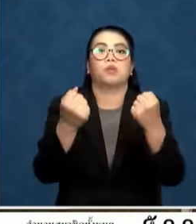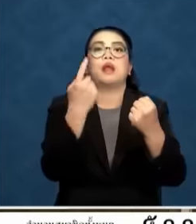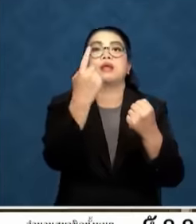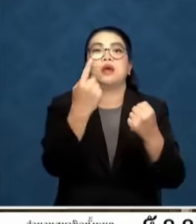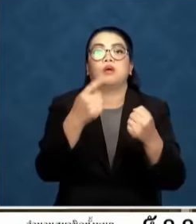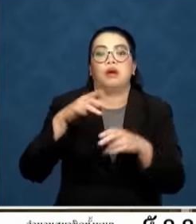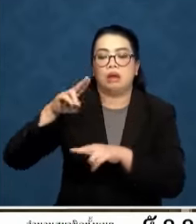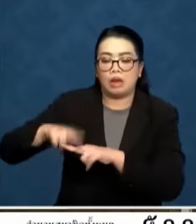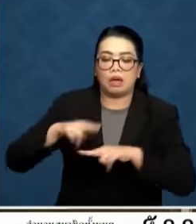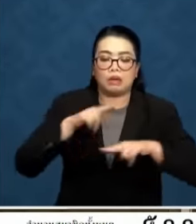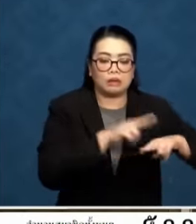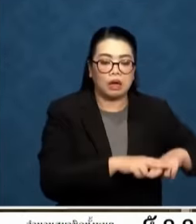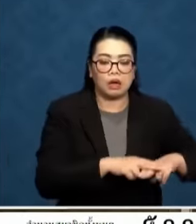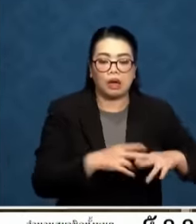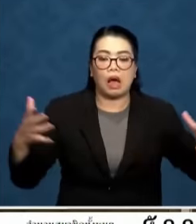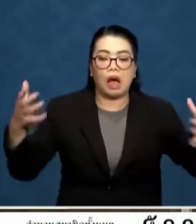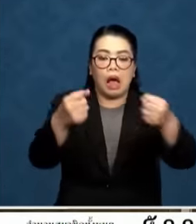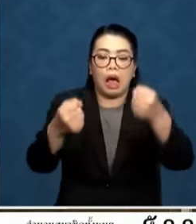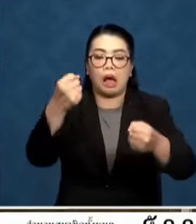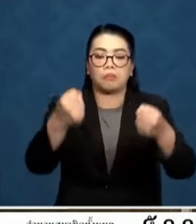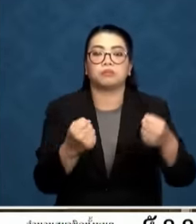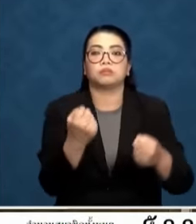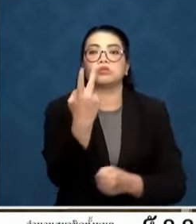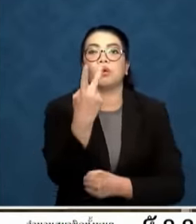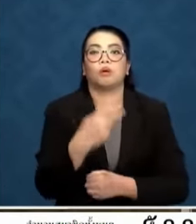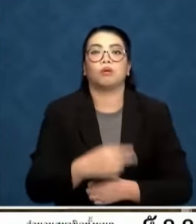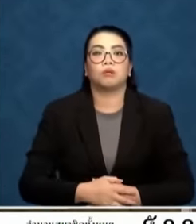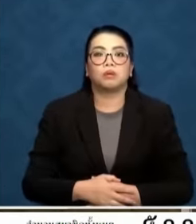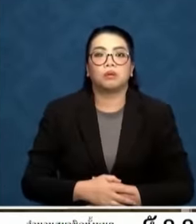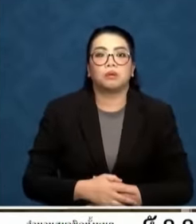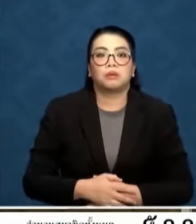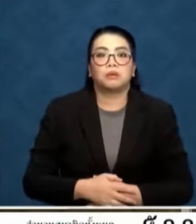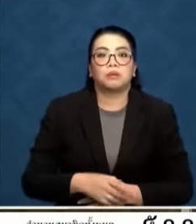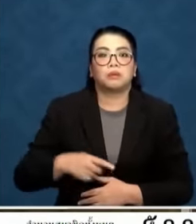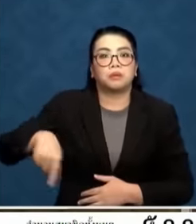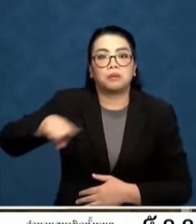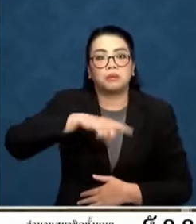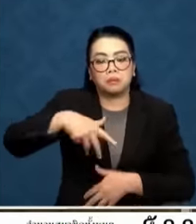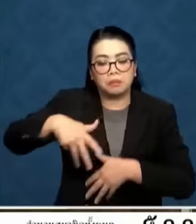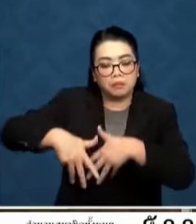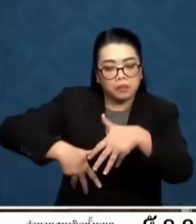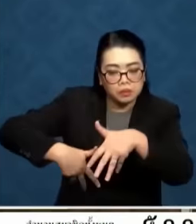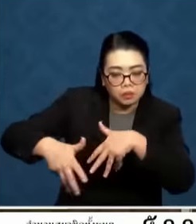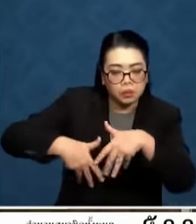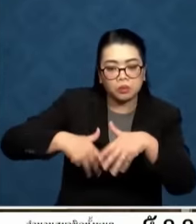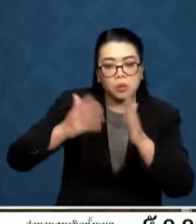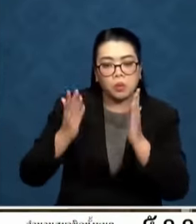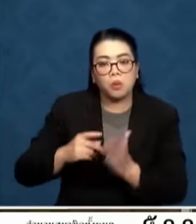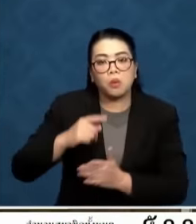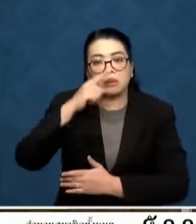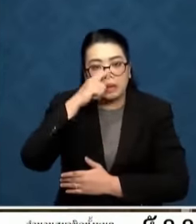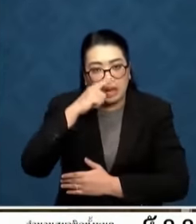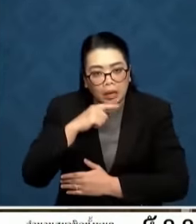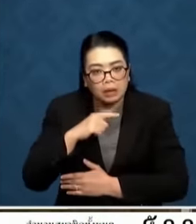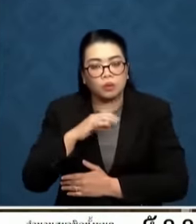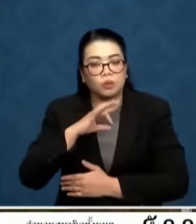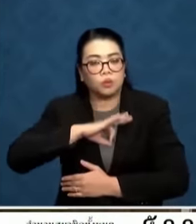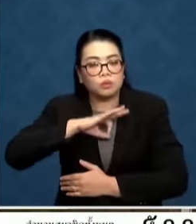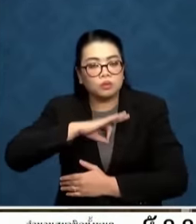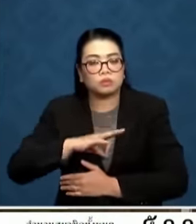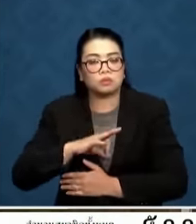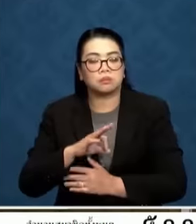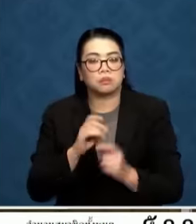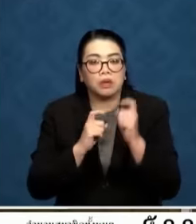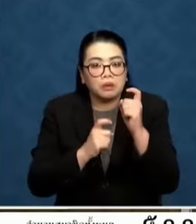คนมันน่าหวาดเสียวสำหรับคนไทยและประเทศไทยมั้ครับนี่คือสิ่งที่ผมต้องพูดนะ